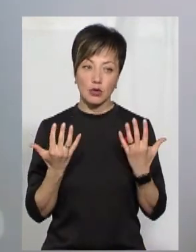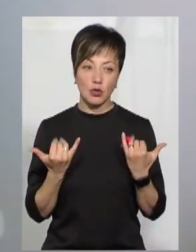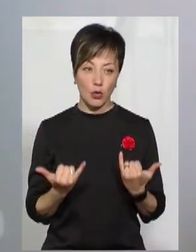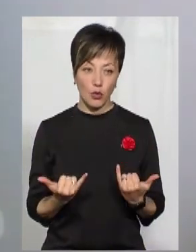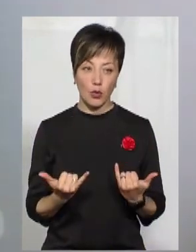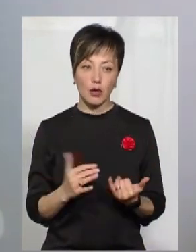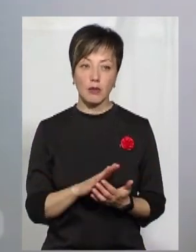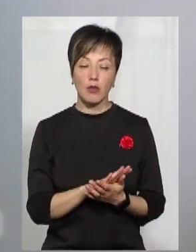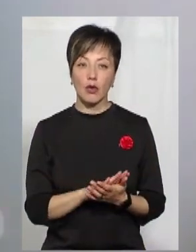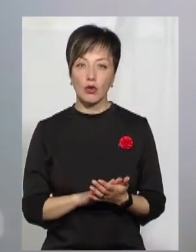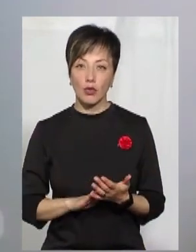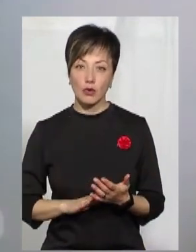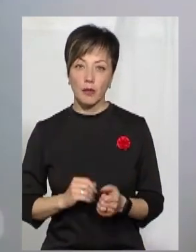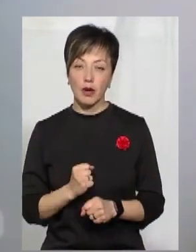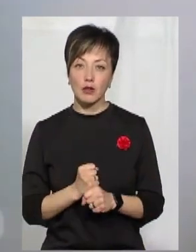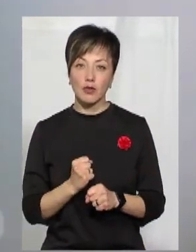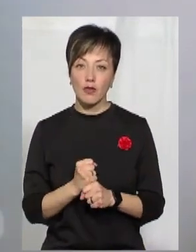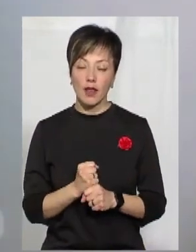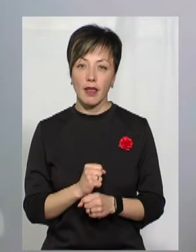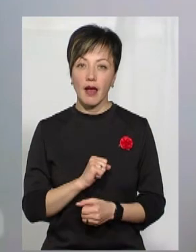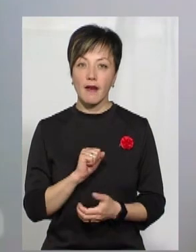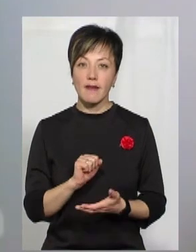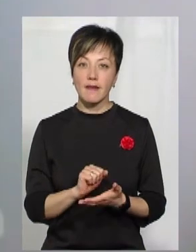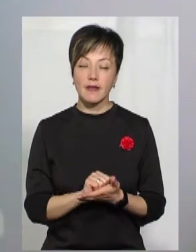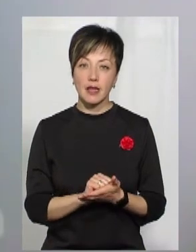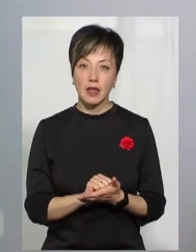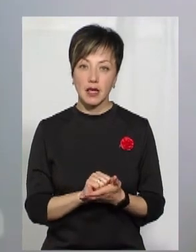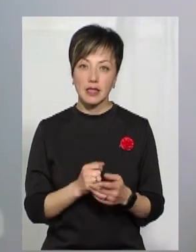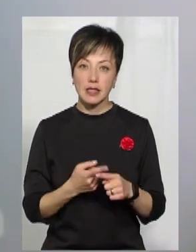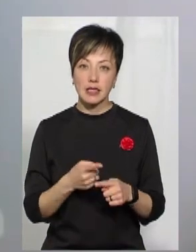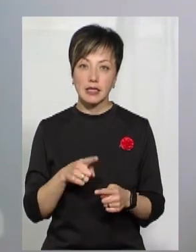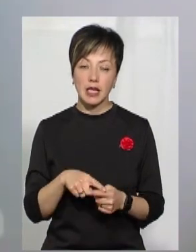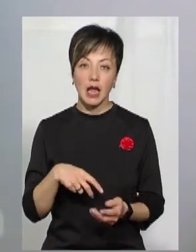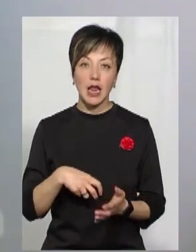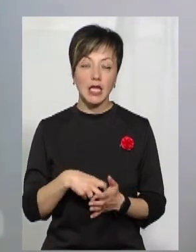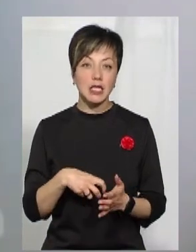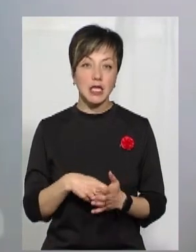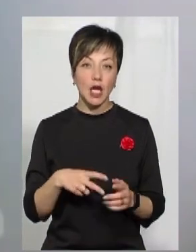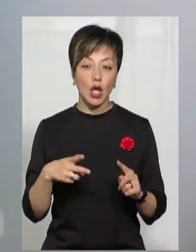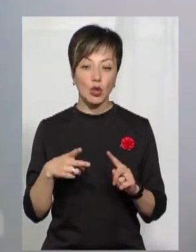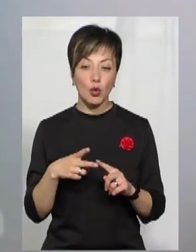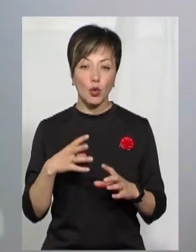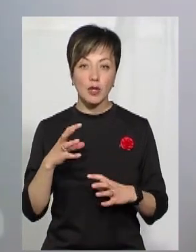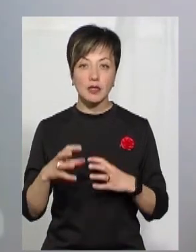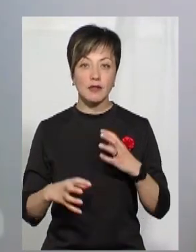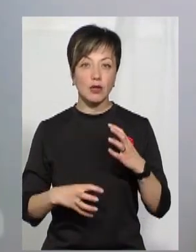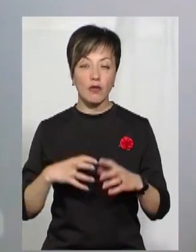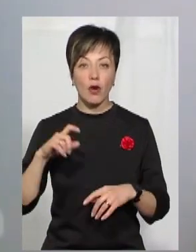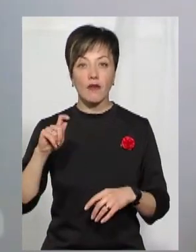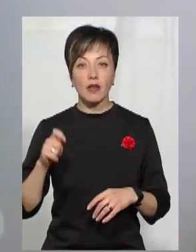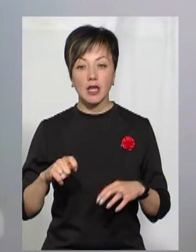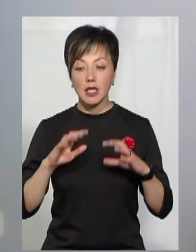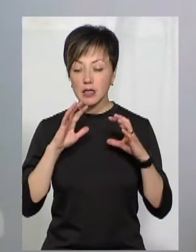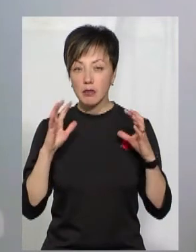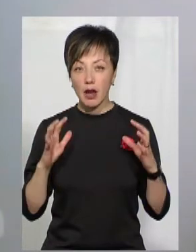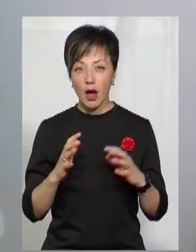надалі працювати. Ми працюємо над виданням епістолярії, тобто це листи Другої світової війни, які зберігаються в